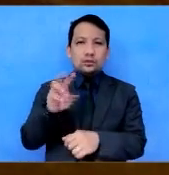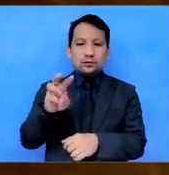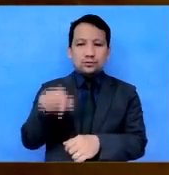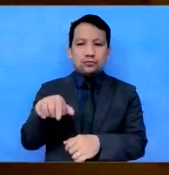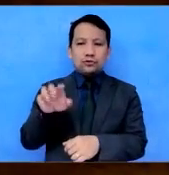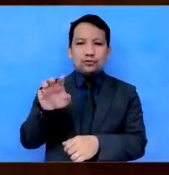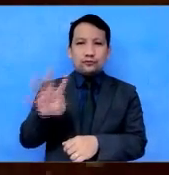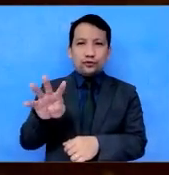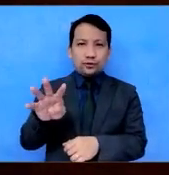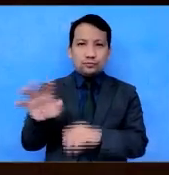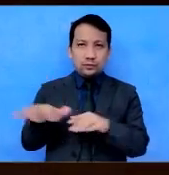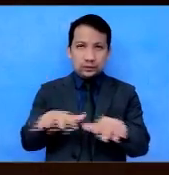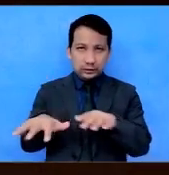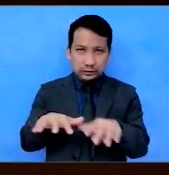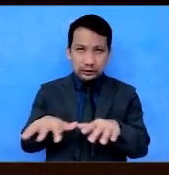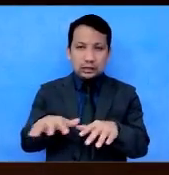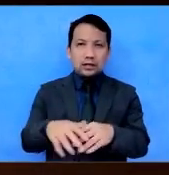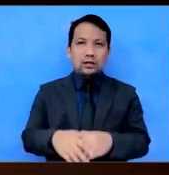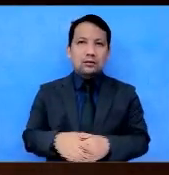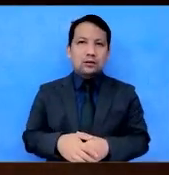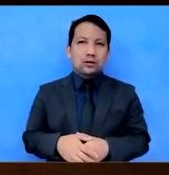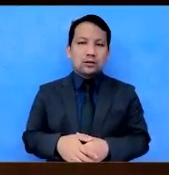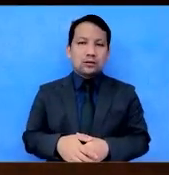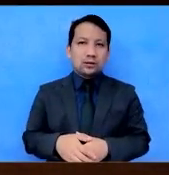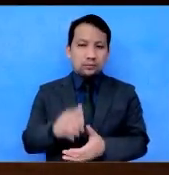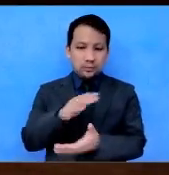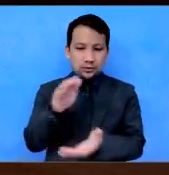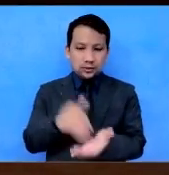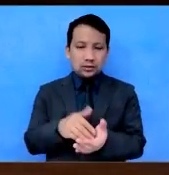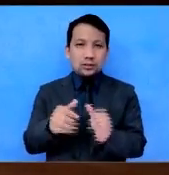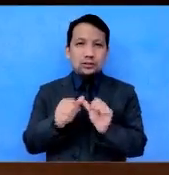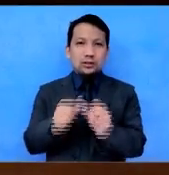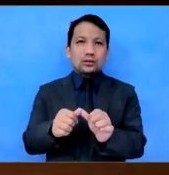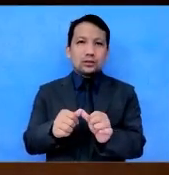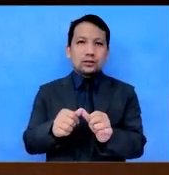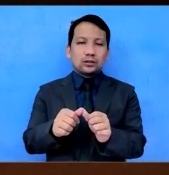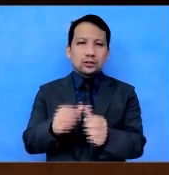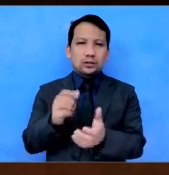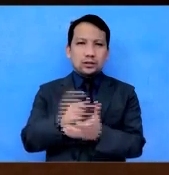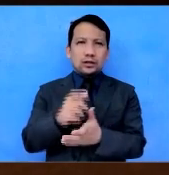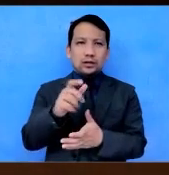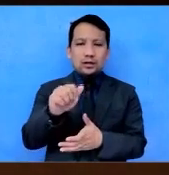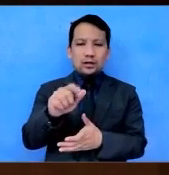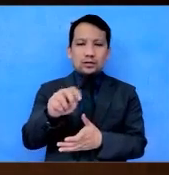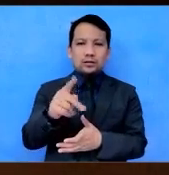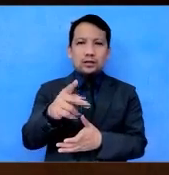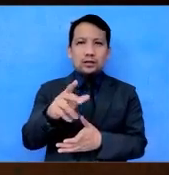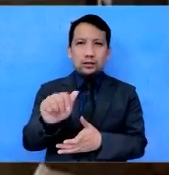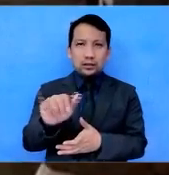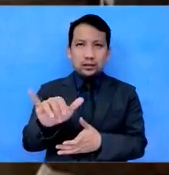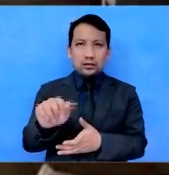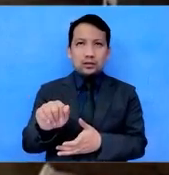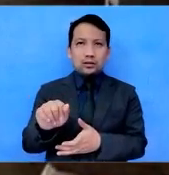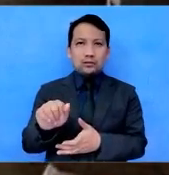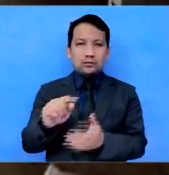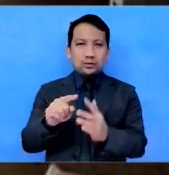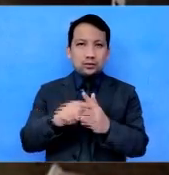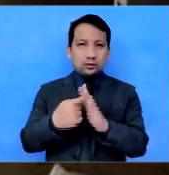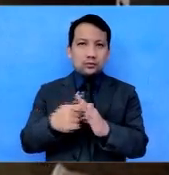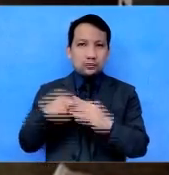6.4 ang tumamang lindol na ang sentro ay naitala sa lungsod ng Antakya, na isa sa mga napuruhan ng